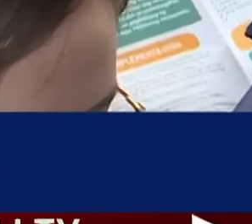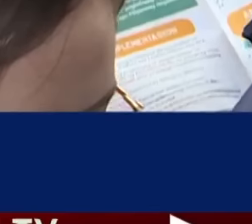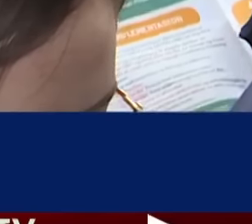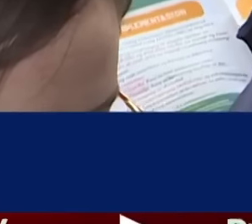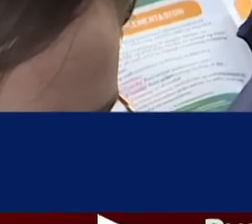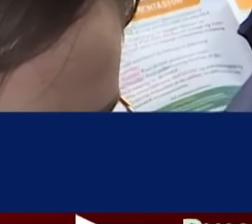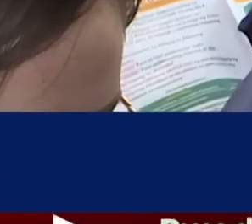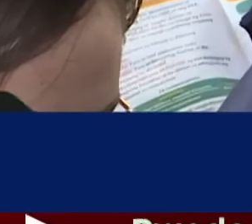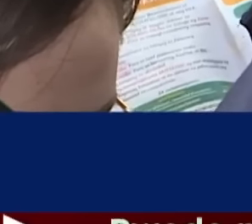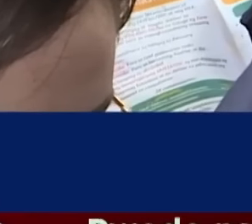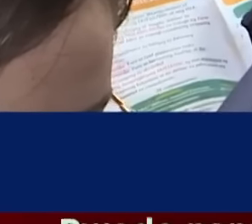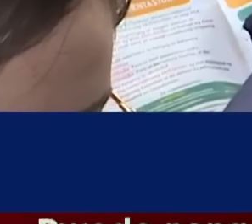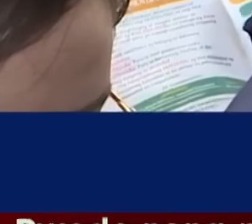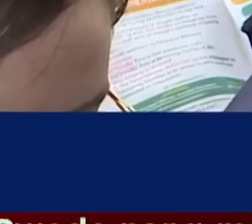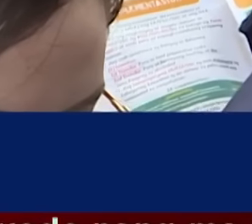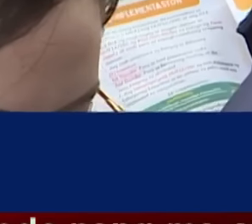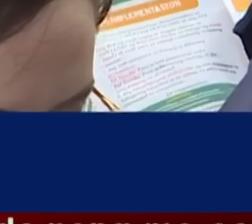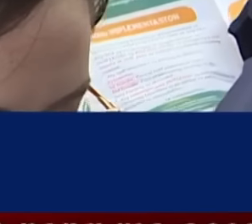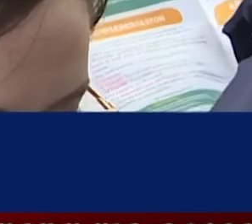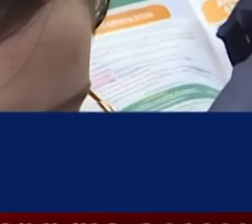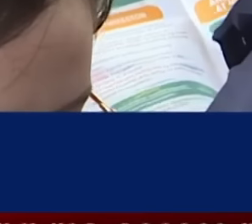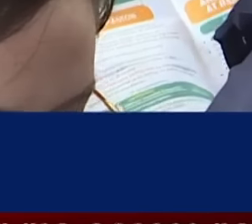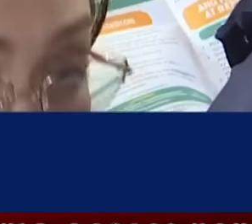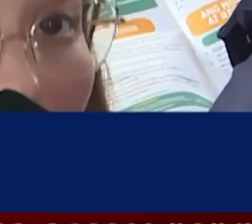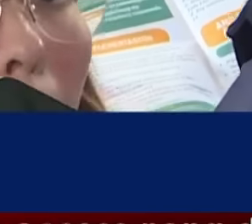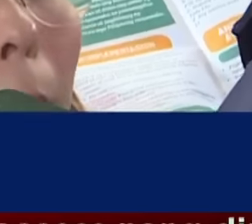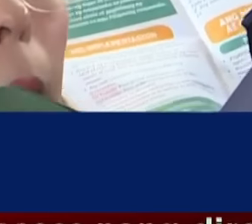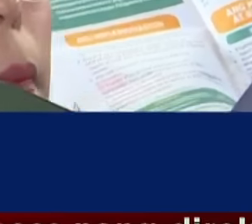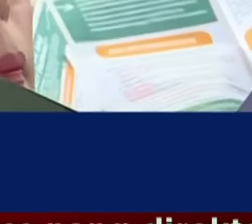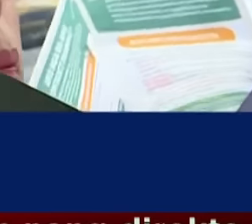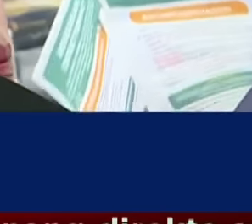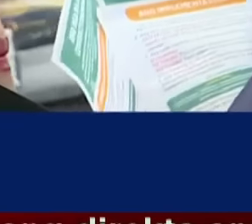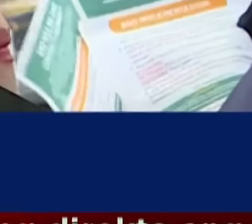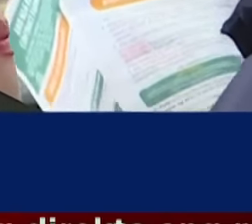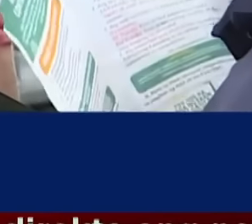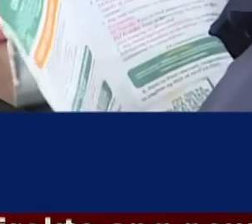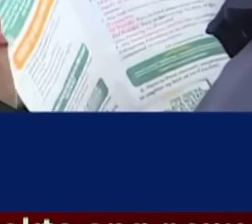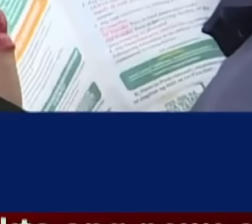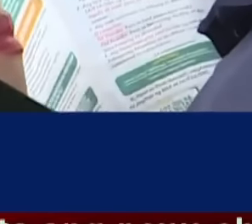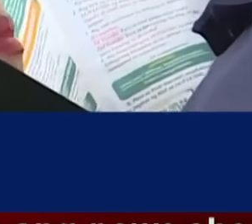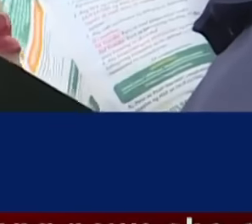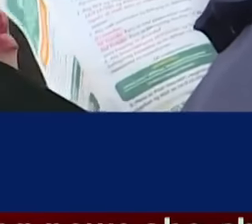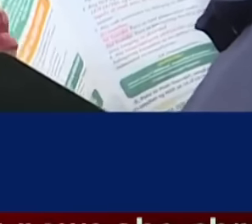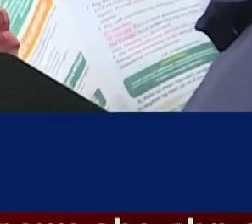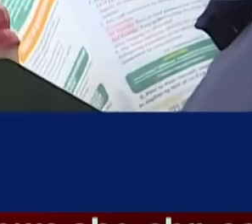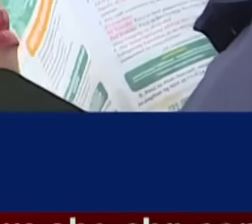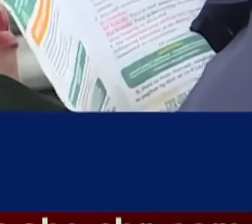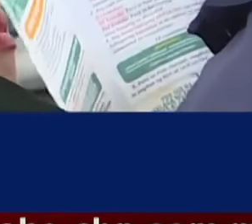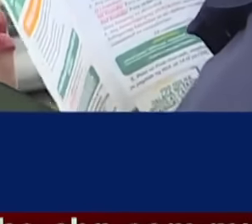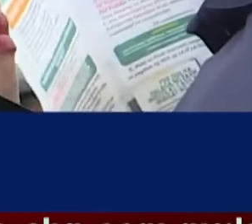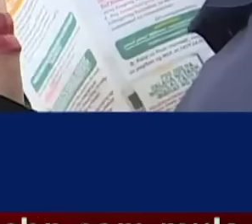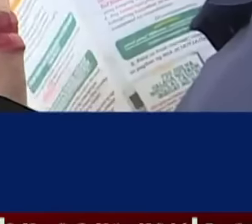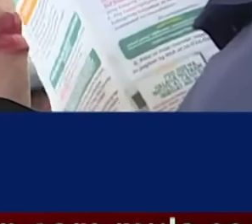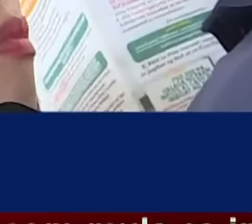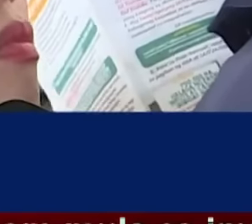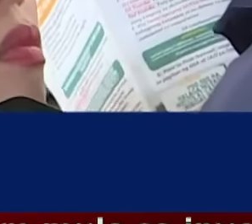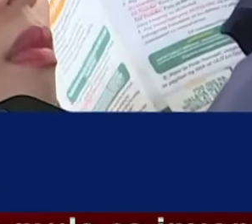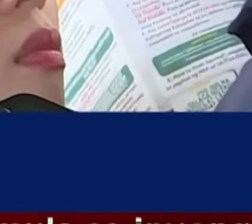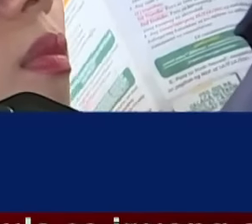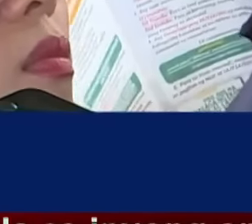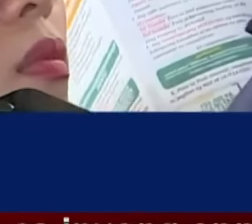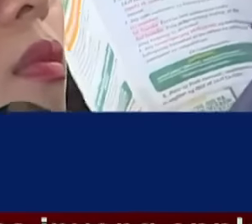NIA 5 tons. Pagbalik nila ng 5 tons, magbibigay ulit ang NIA ng around 50,000 pesos. So, all in